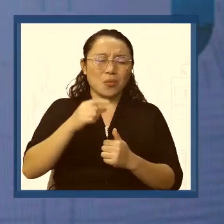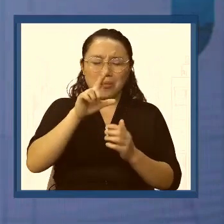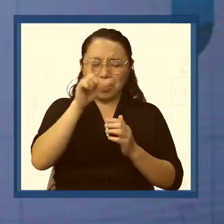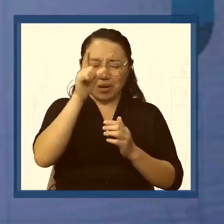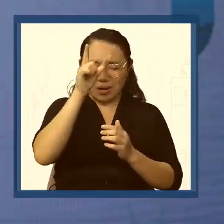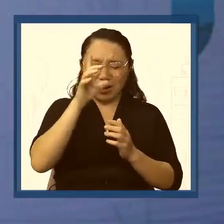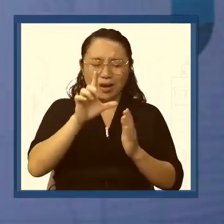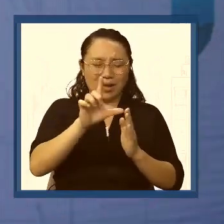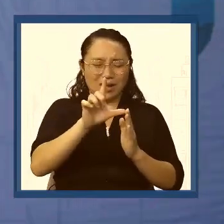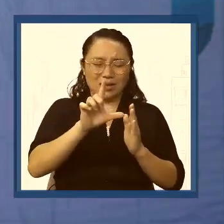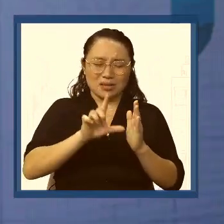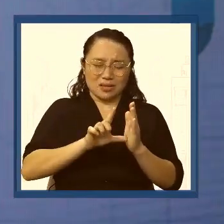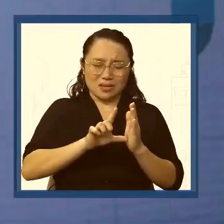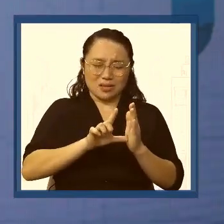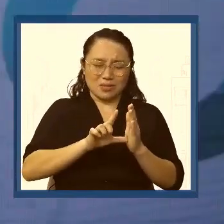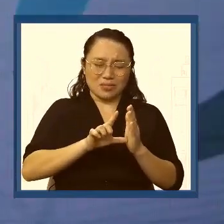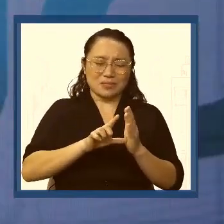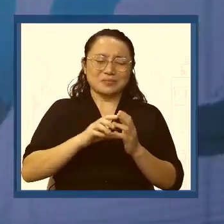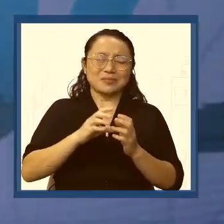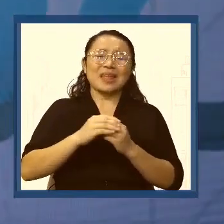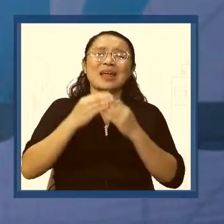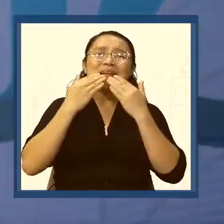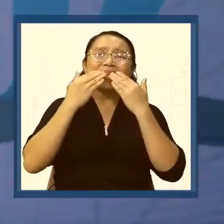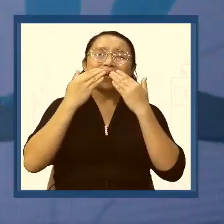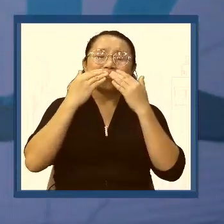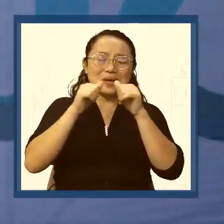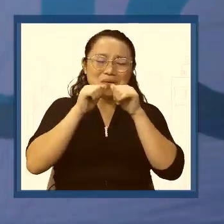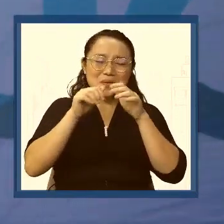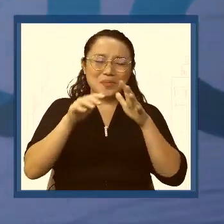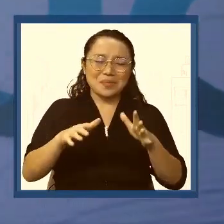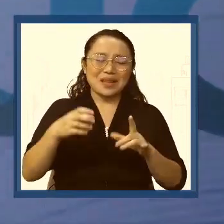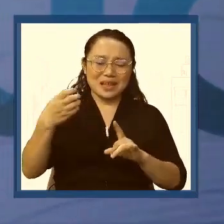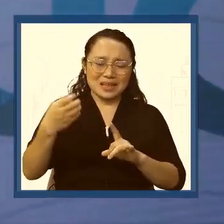imong kasuguan. Salamat nga imong panalangin na matag